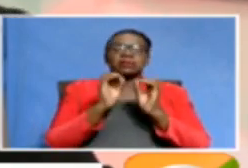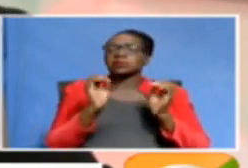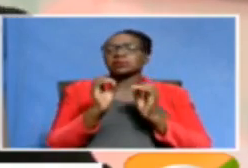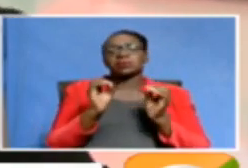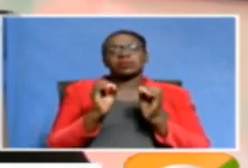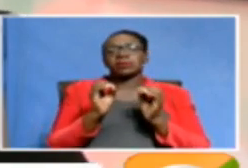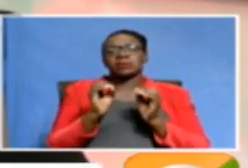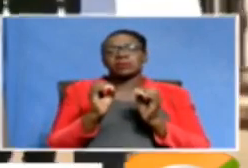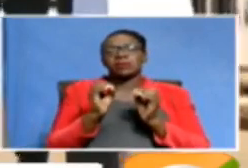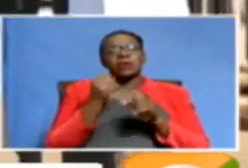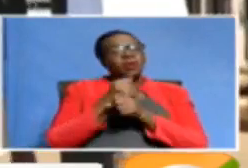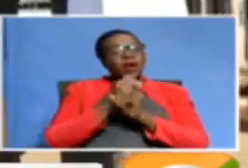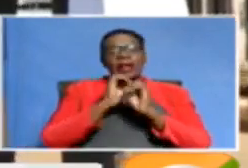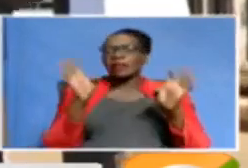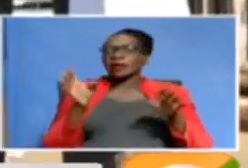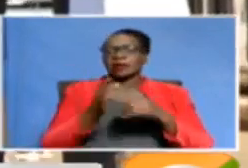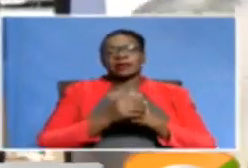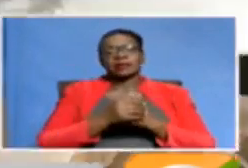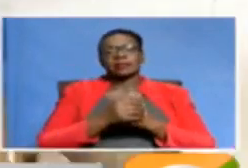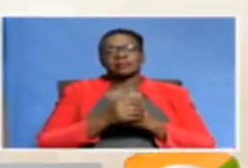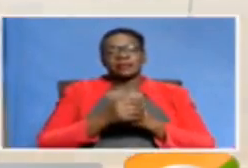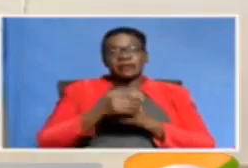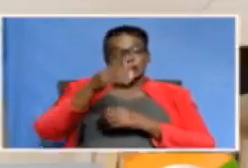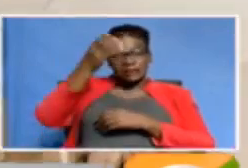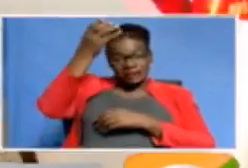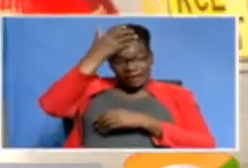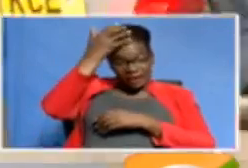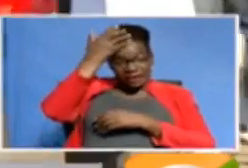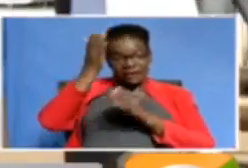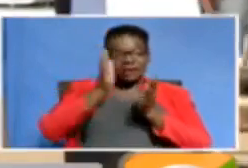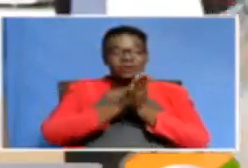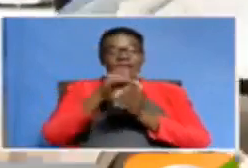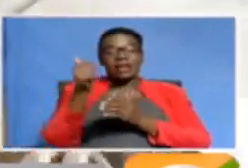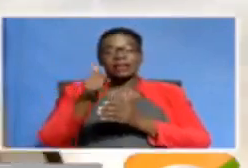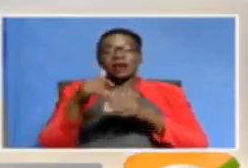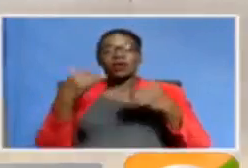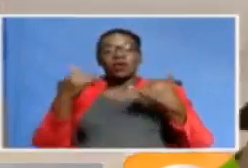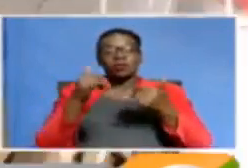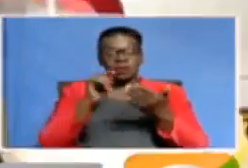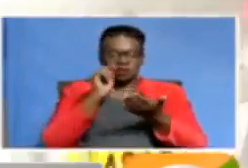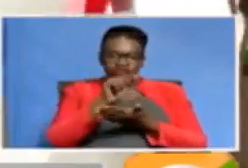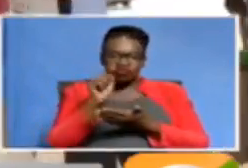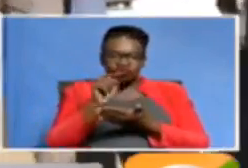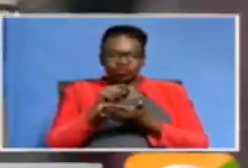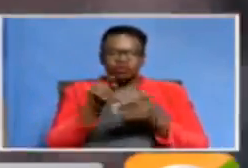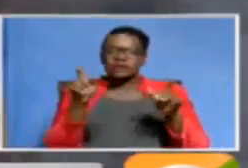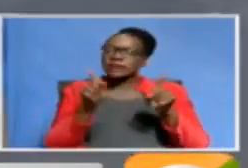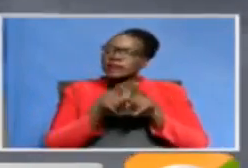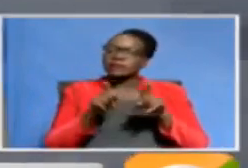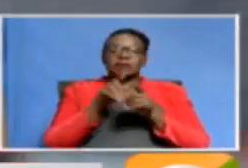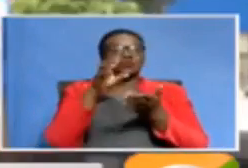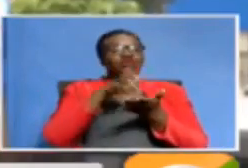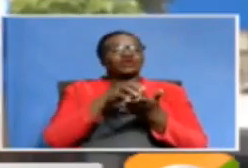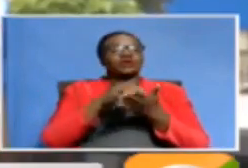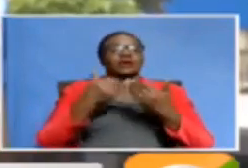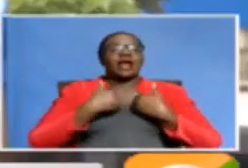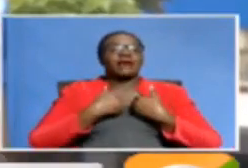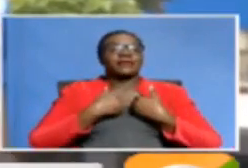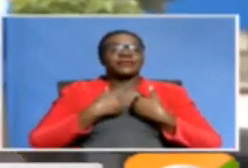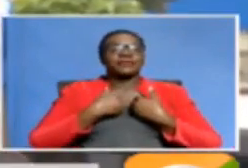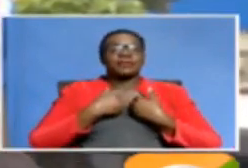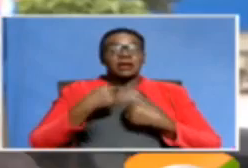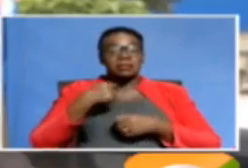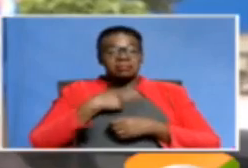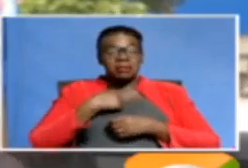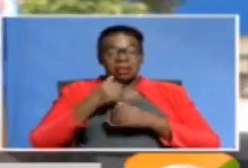haikuwa inafanya. Kwa hudumu wa taxi na wale wenye kushiriki michezo ya bahati nasibu, hali ilikuwa vivyo hivyo. Sisi huo bet